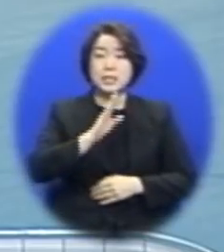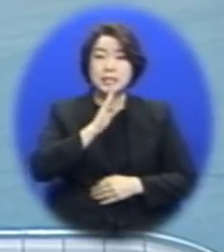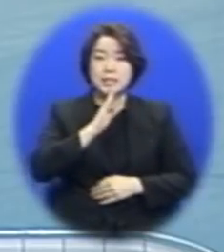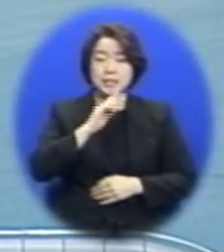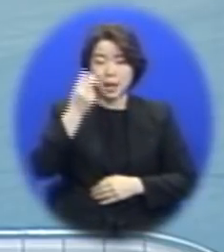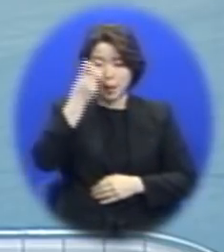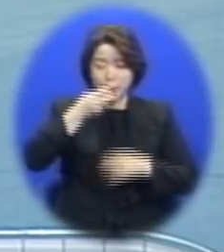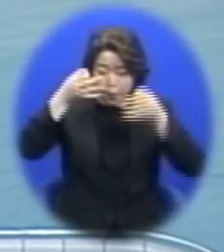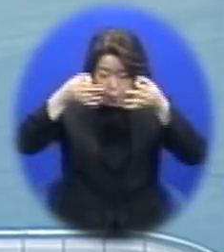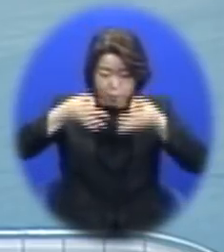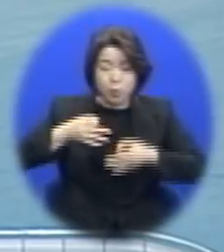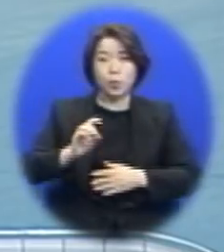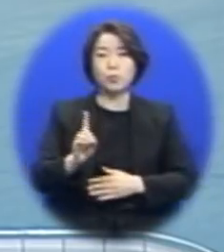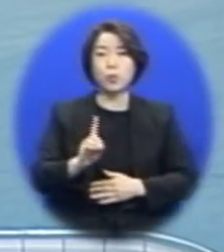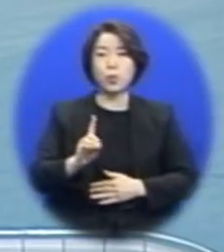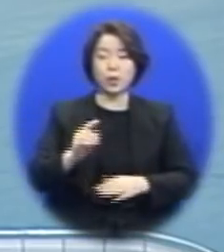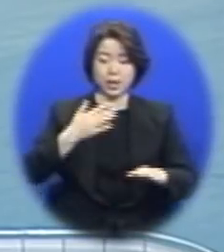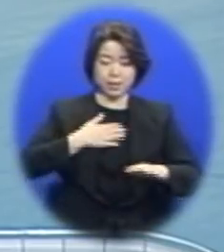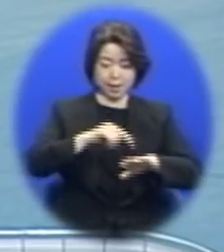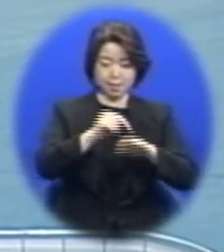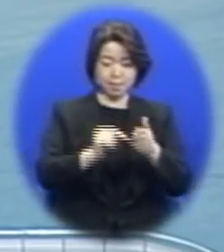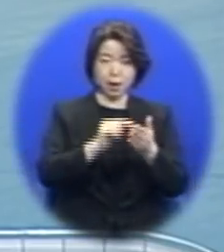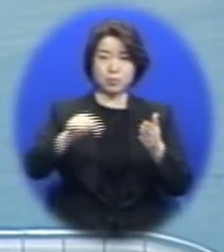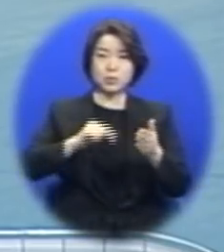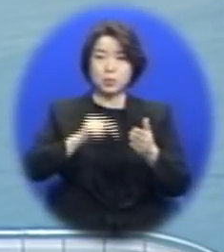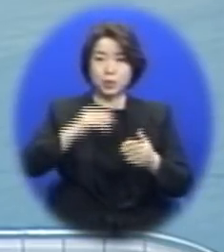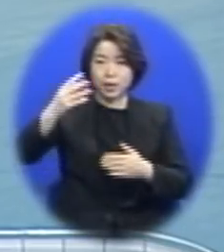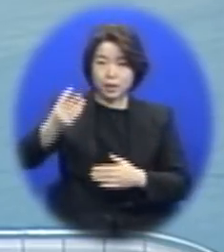마음에 성령이 계시느냐 하는 것입니다.